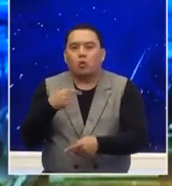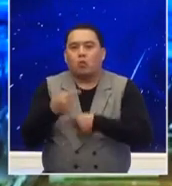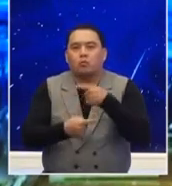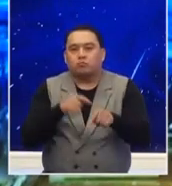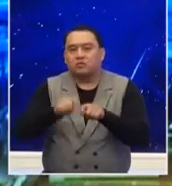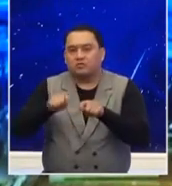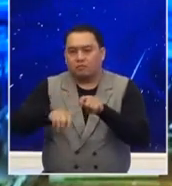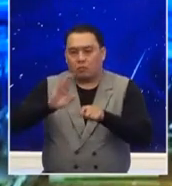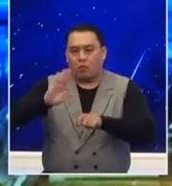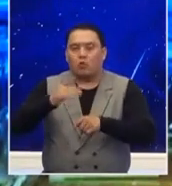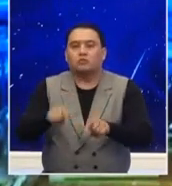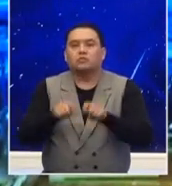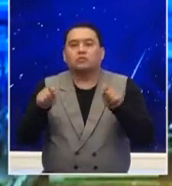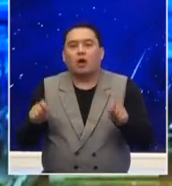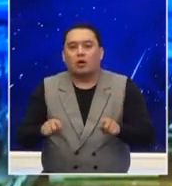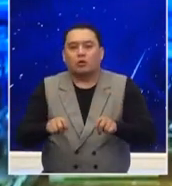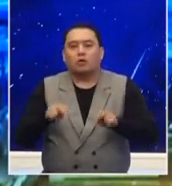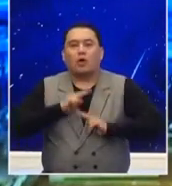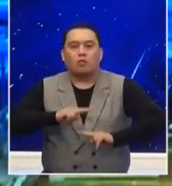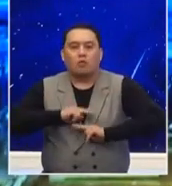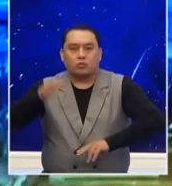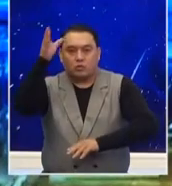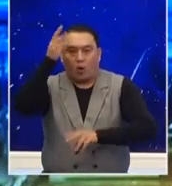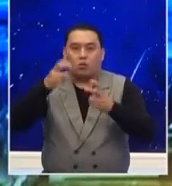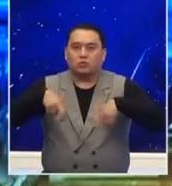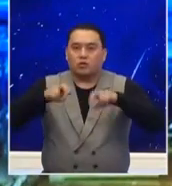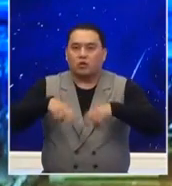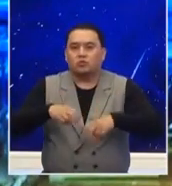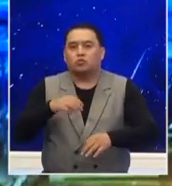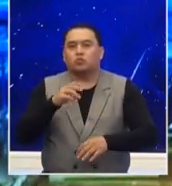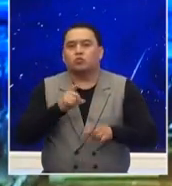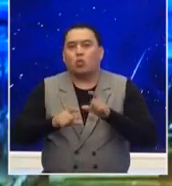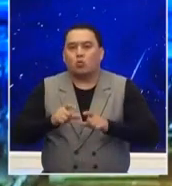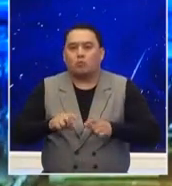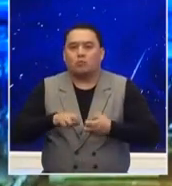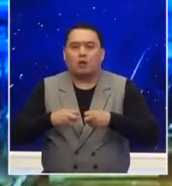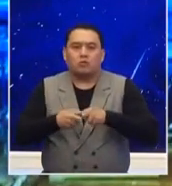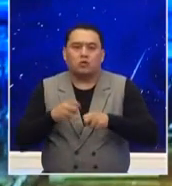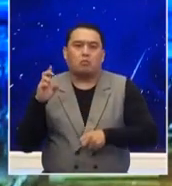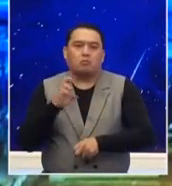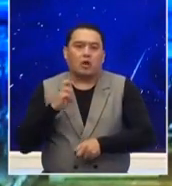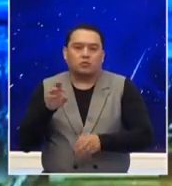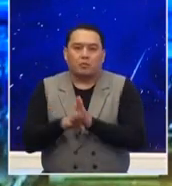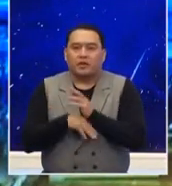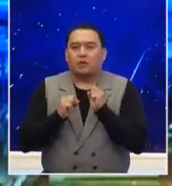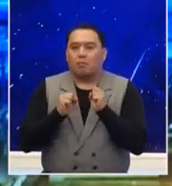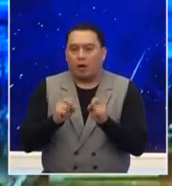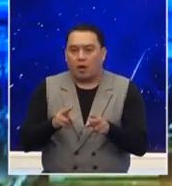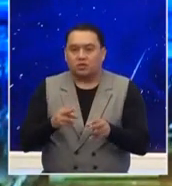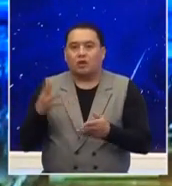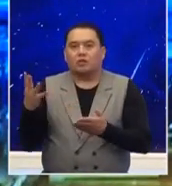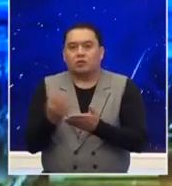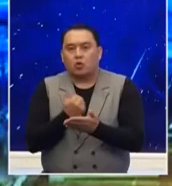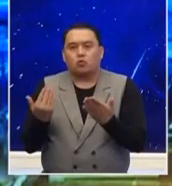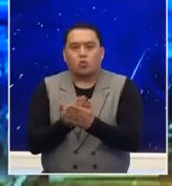дальнейшие проверки. Над ее созданием трудятся ученые научно-исследовательского института проблем биологической безопасности.